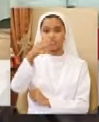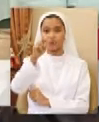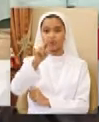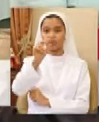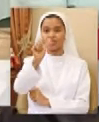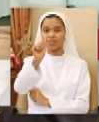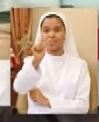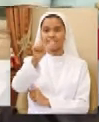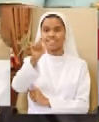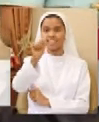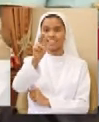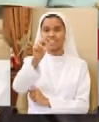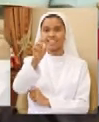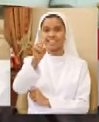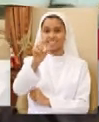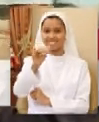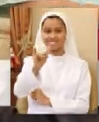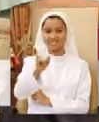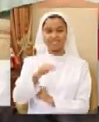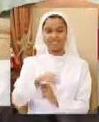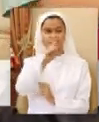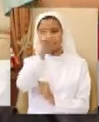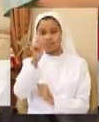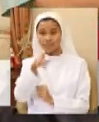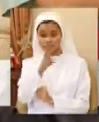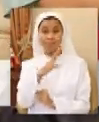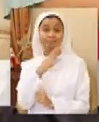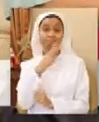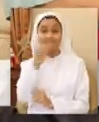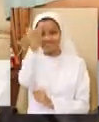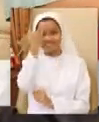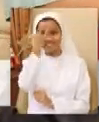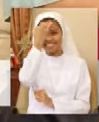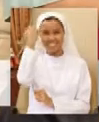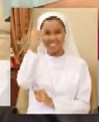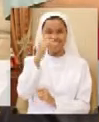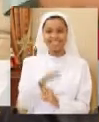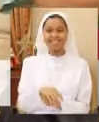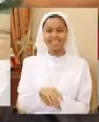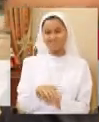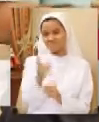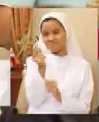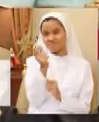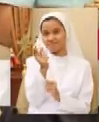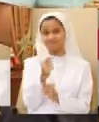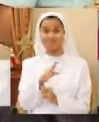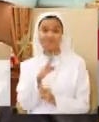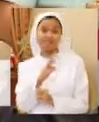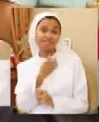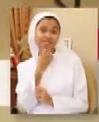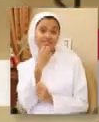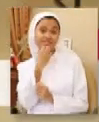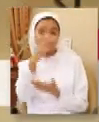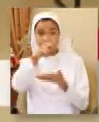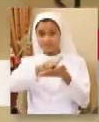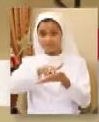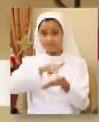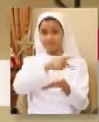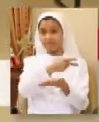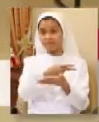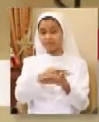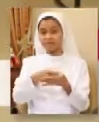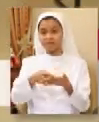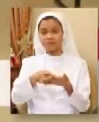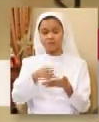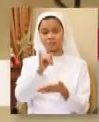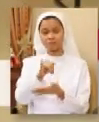Italiano? Poco. Kaya nga... You eat pizza? Yes. Oh. Kaya nga mas known sila, Bishop,